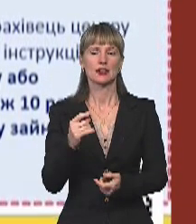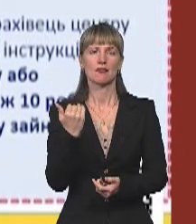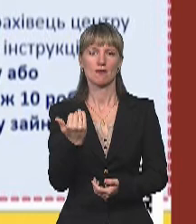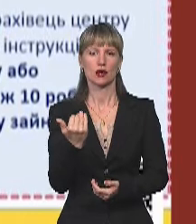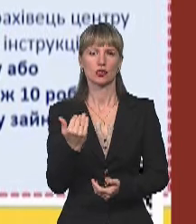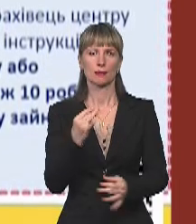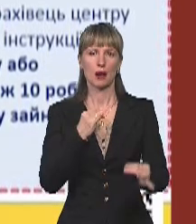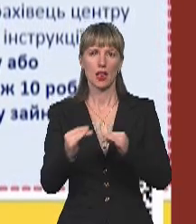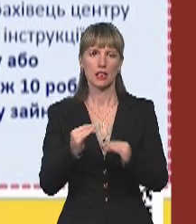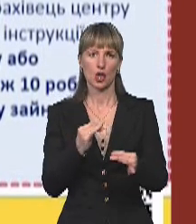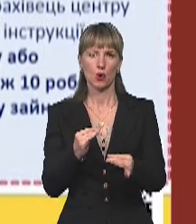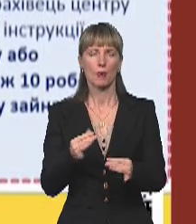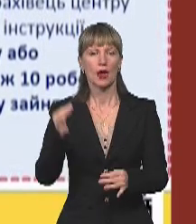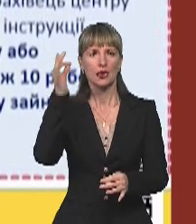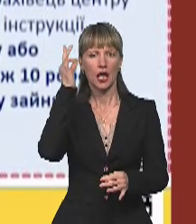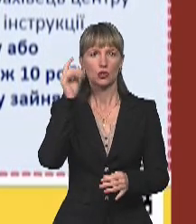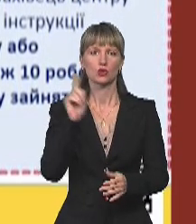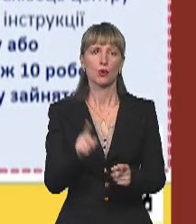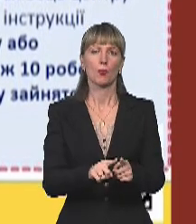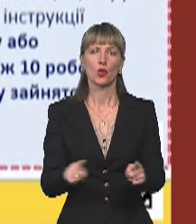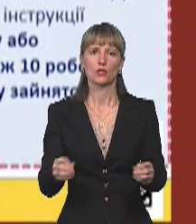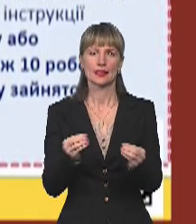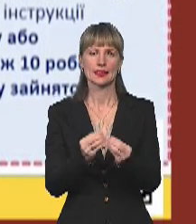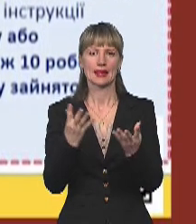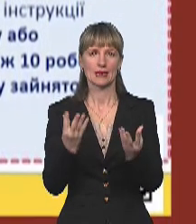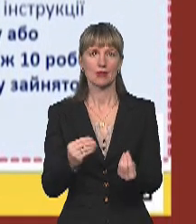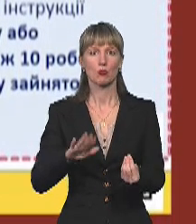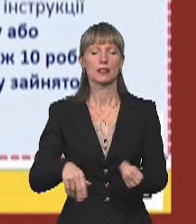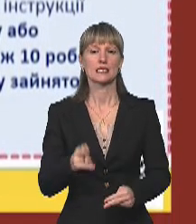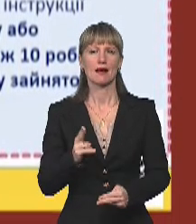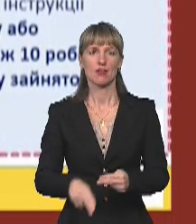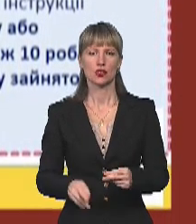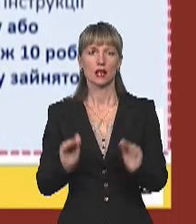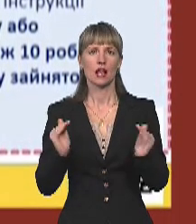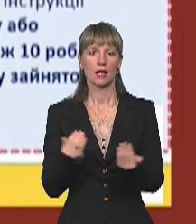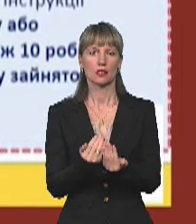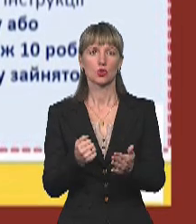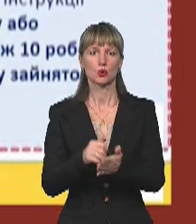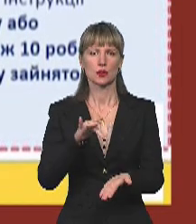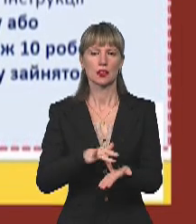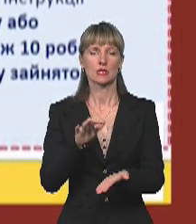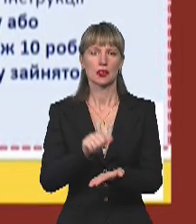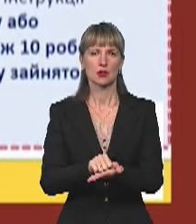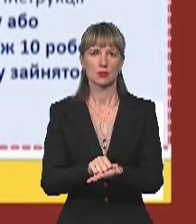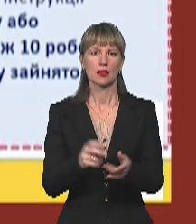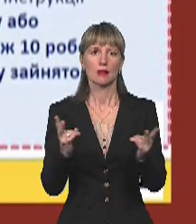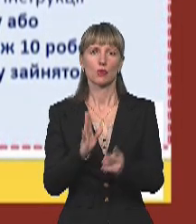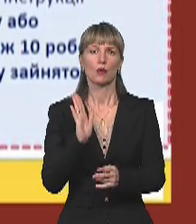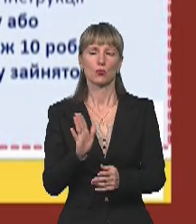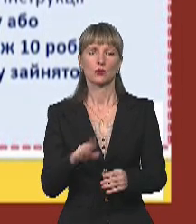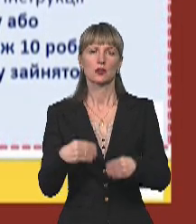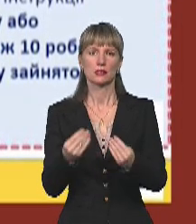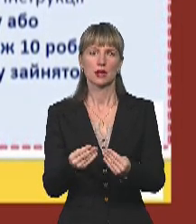кар'єрним радником. Нагадуємо, що впродовж 10 днів після завершення карантину до центру зайнятості необхідно буде